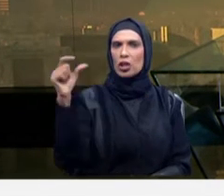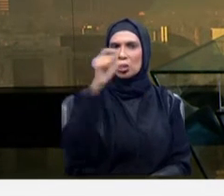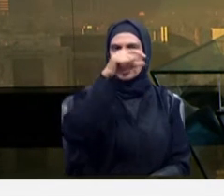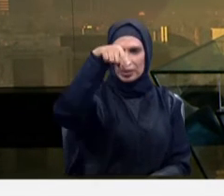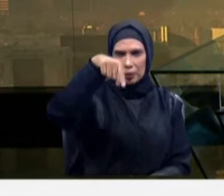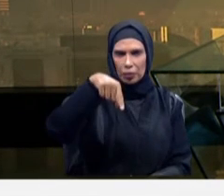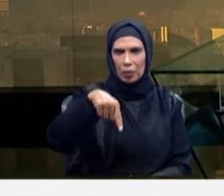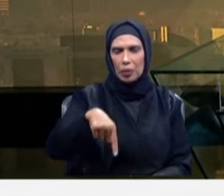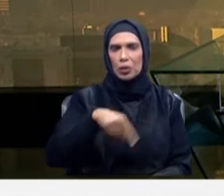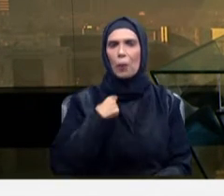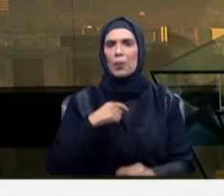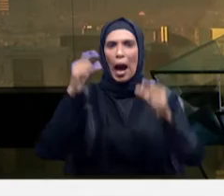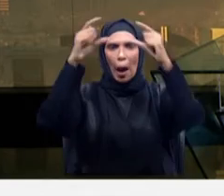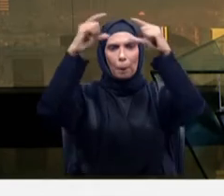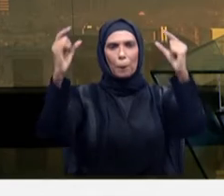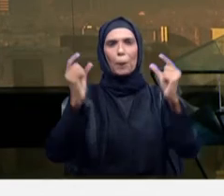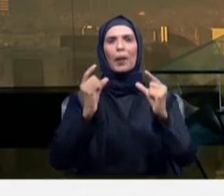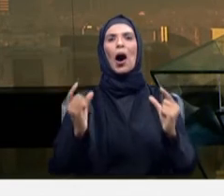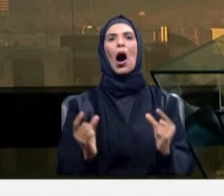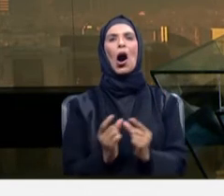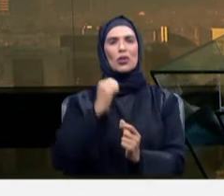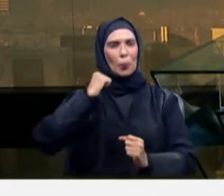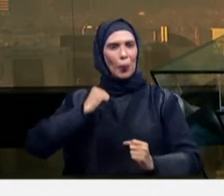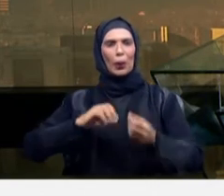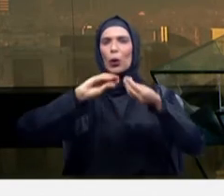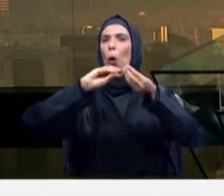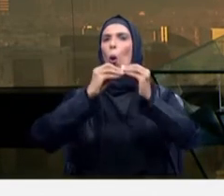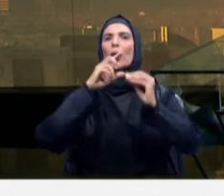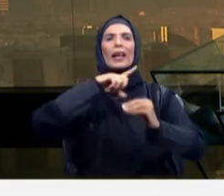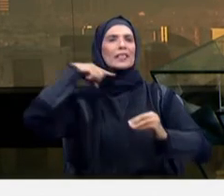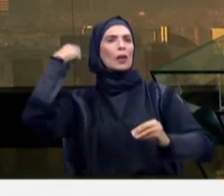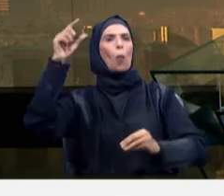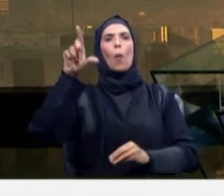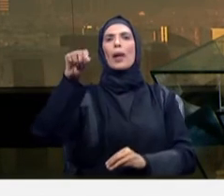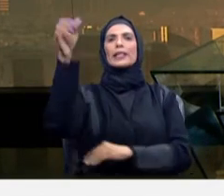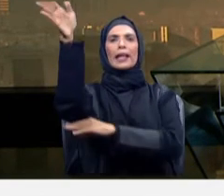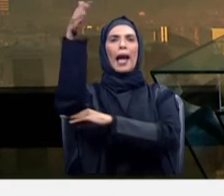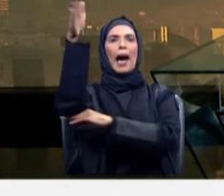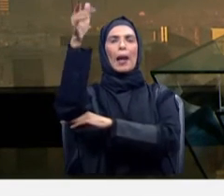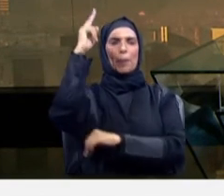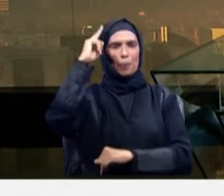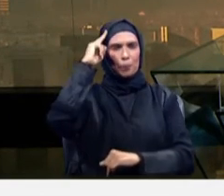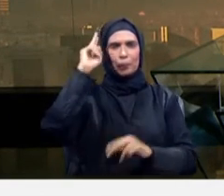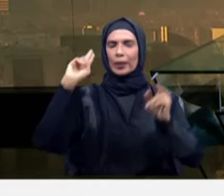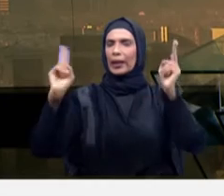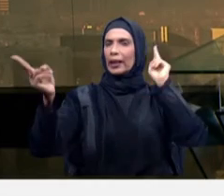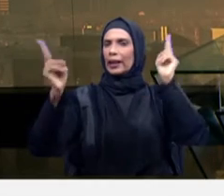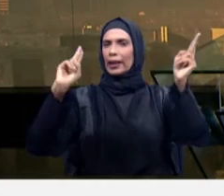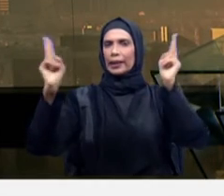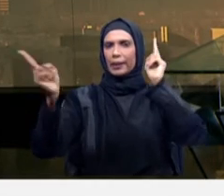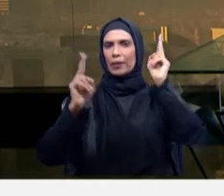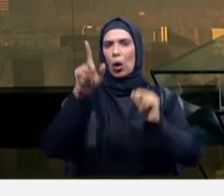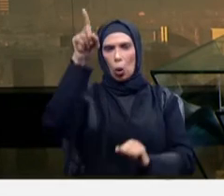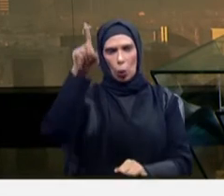عام لتكتسي أبراج البحرين باللون الأخضر المميز للعلم السعودي. يأتي احتفال البحرين باليوم الوطني